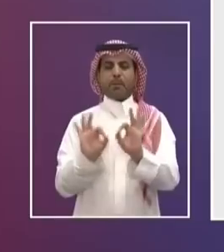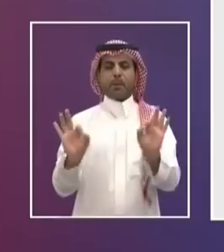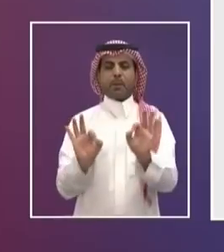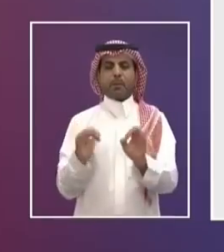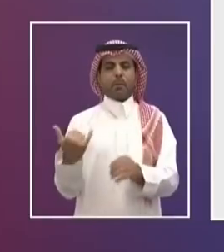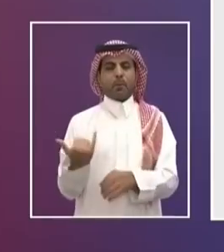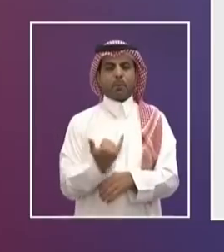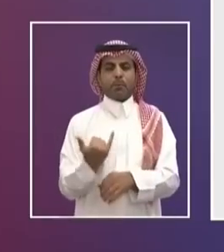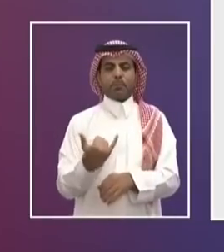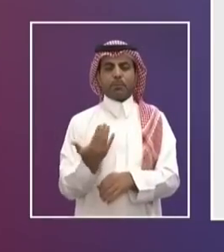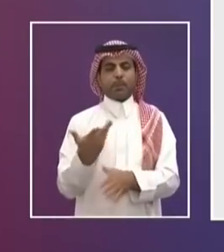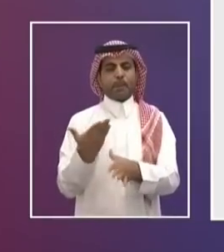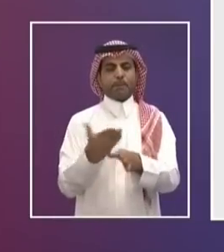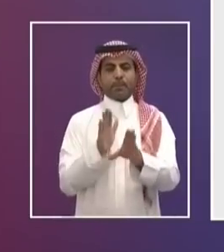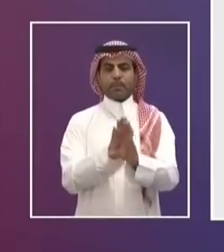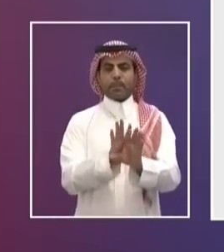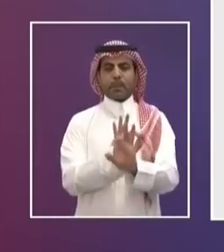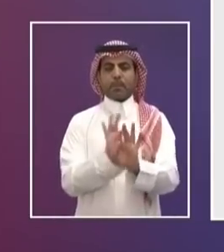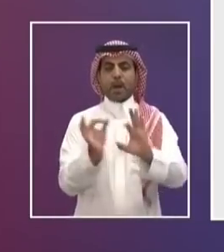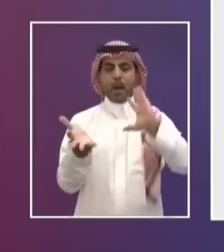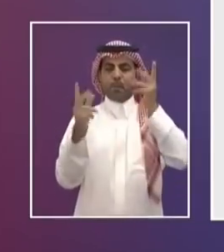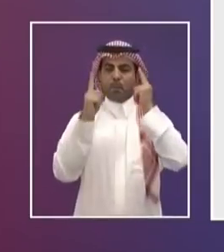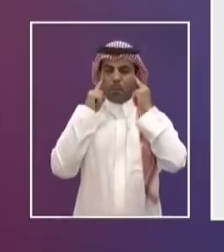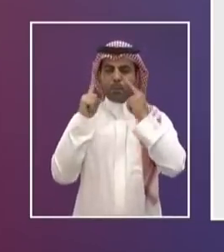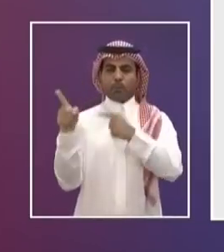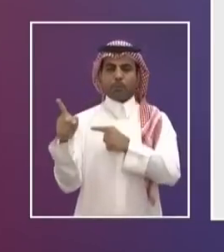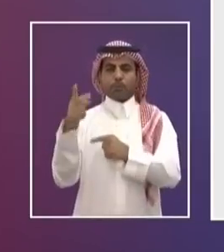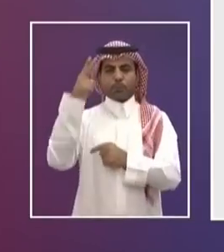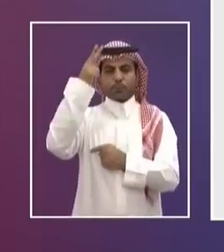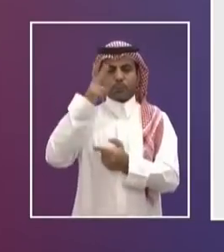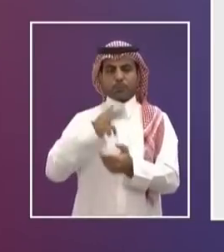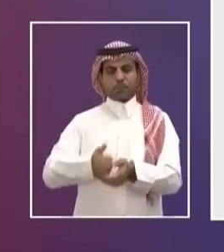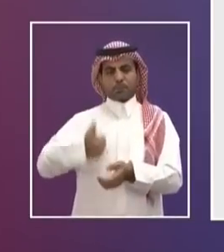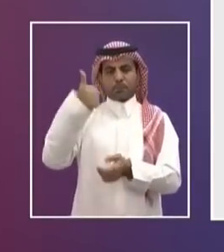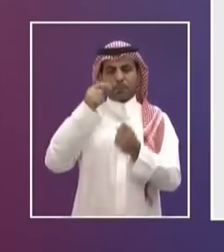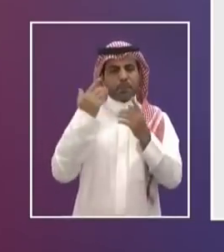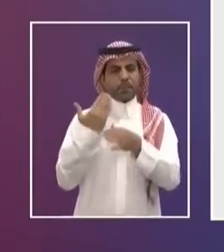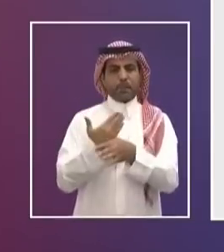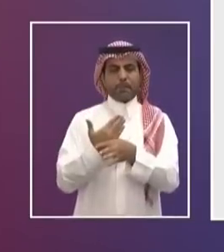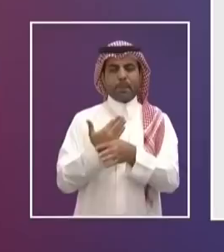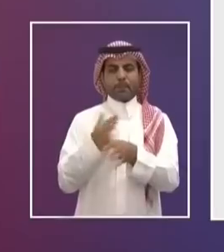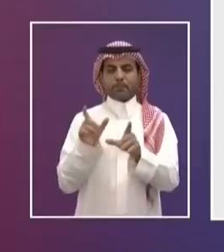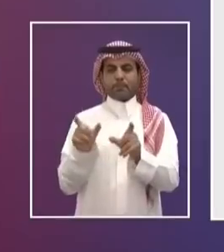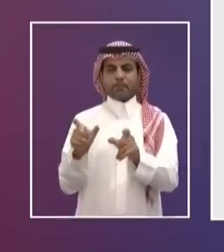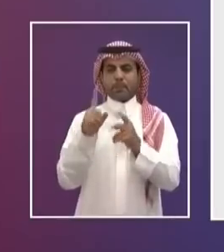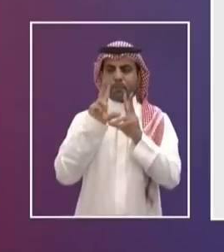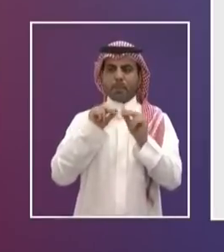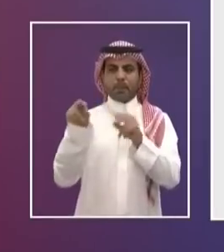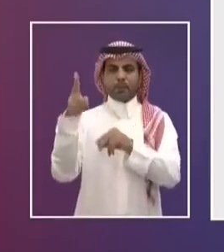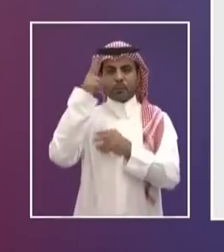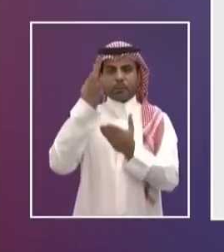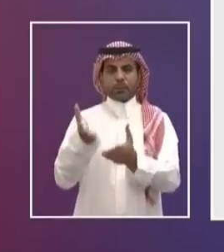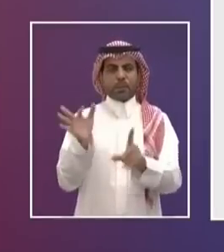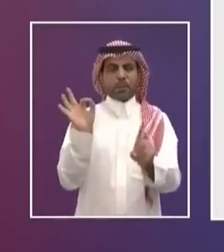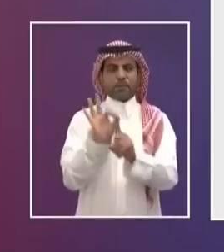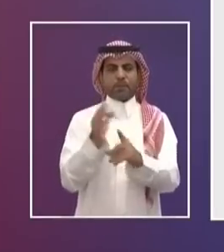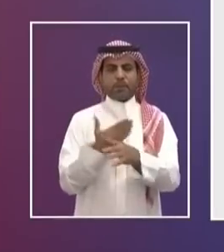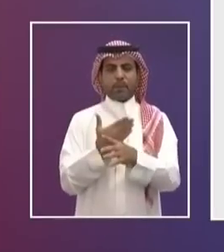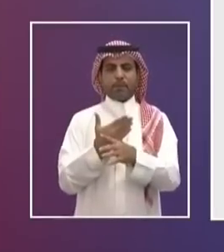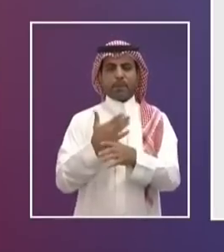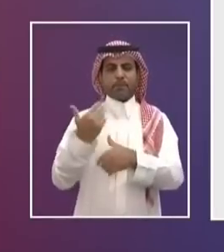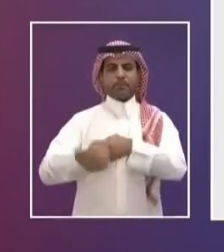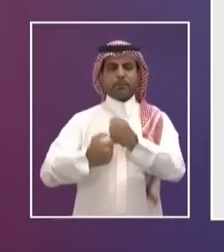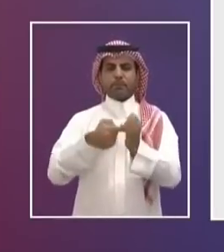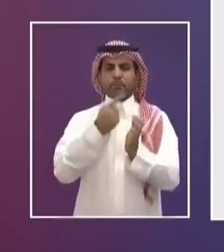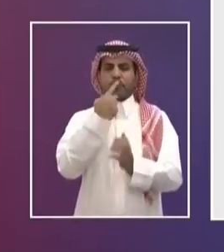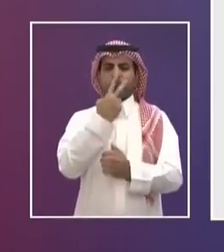محل تأييد وتقدير عالمي ومثال بإذن الله سيكون يحتدى به، وهذا يأتي نتيجة خبرات من عقود